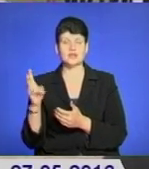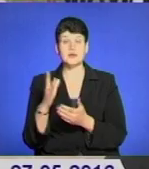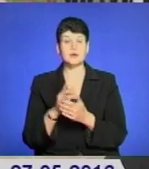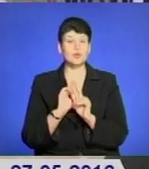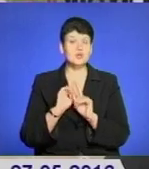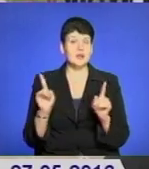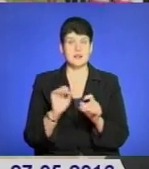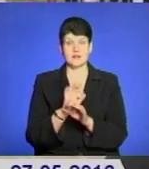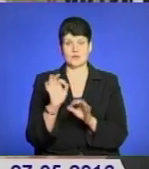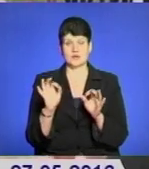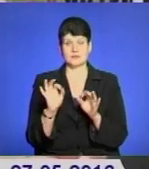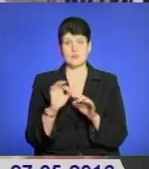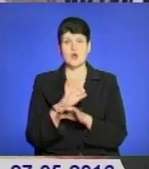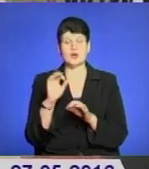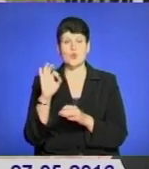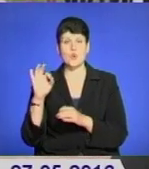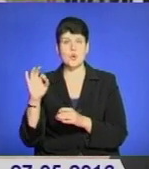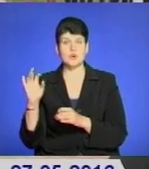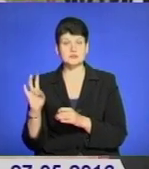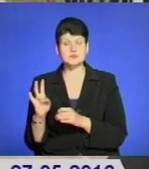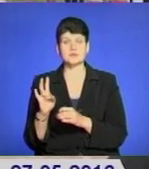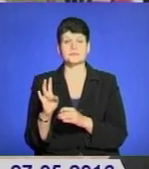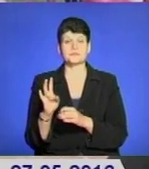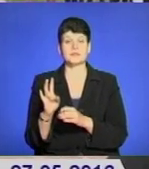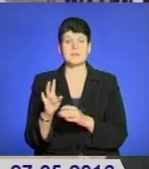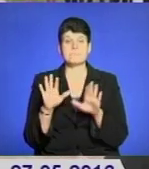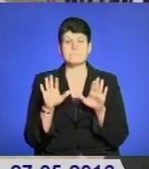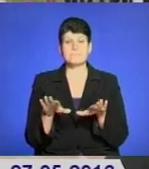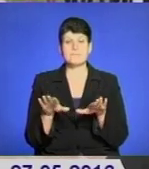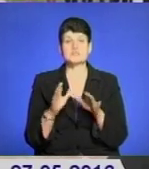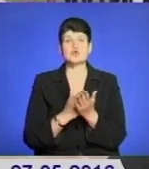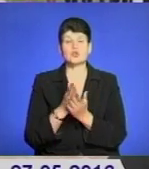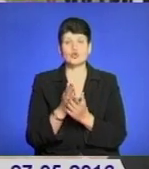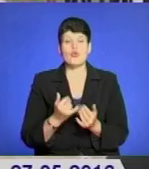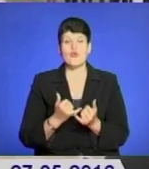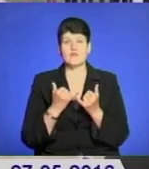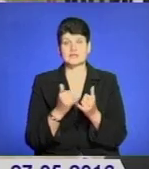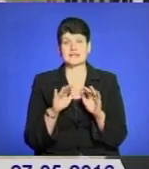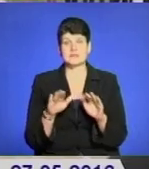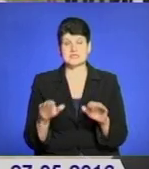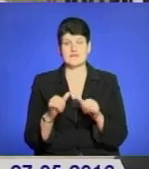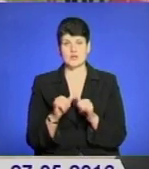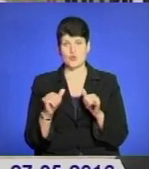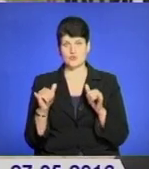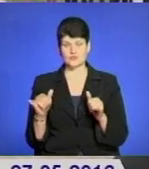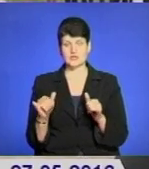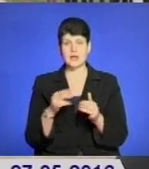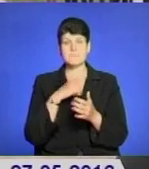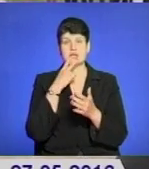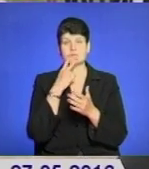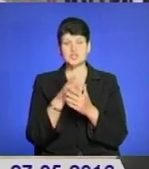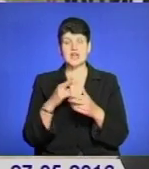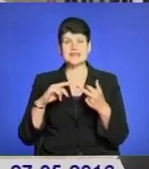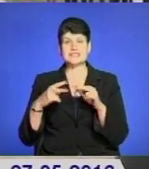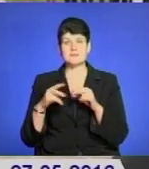проект. Це проект ООН, Організації Об'єднаних Націй, зорієнтований на місцевий розвиток, яка передбачає